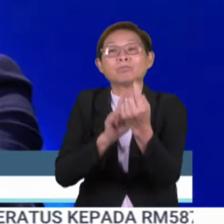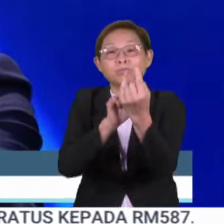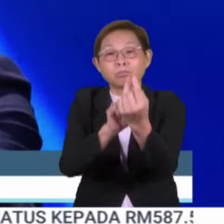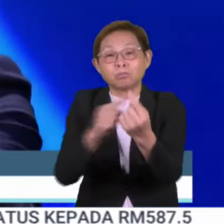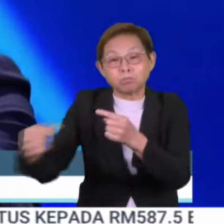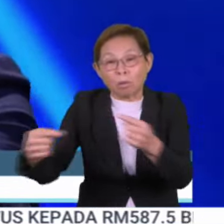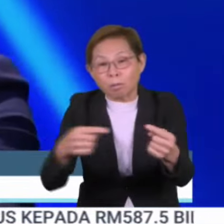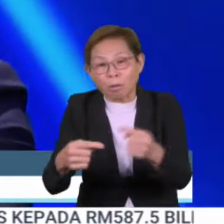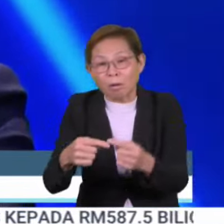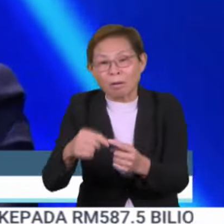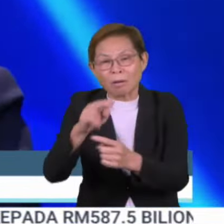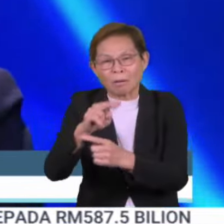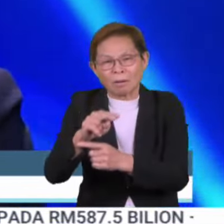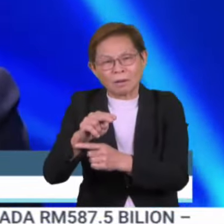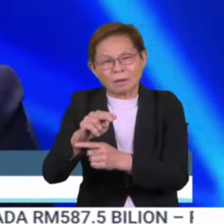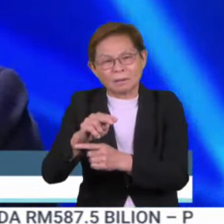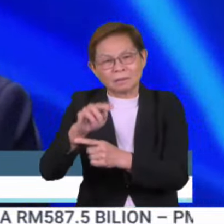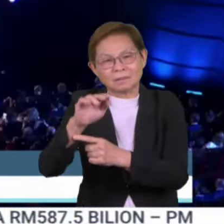albino